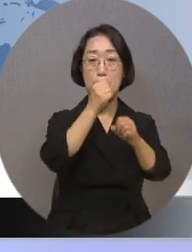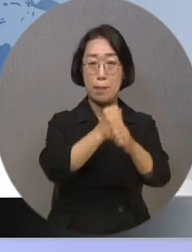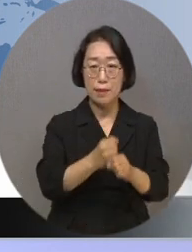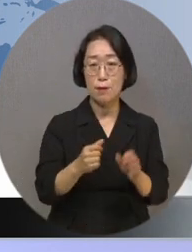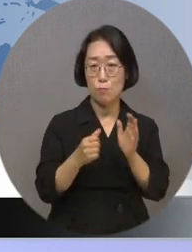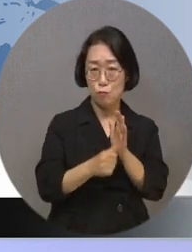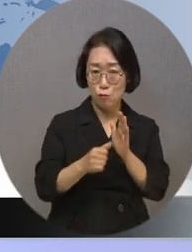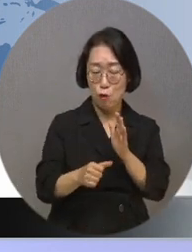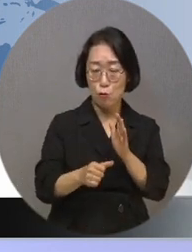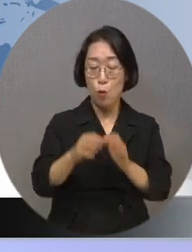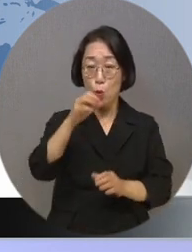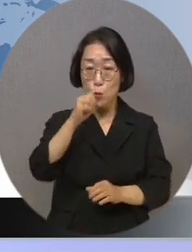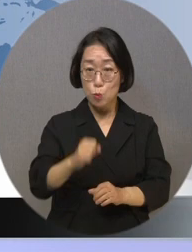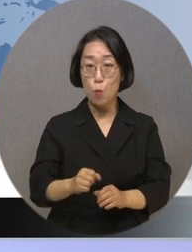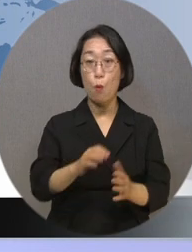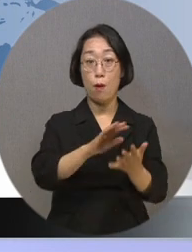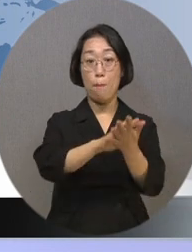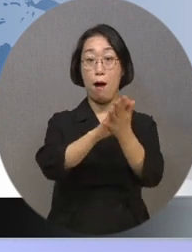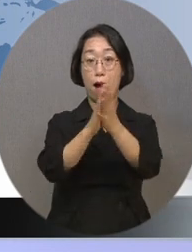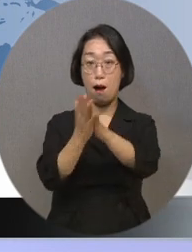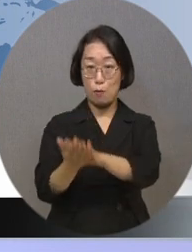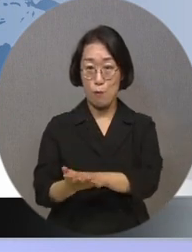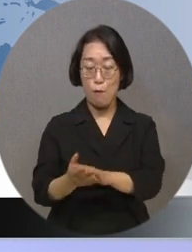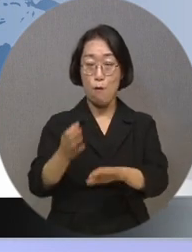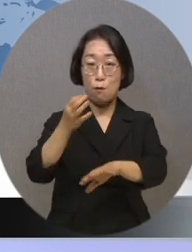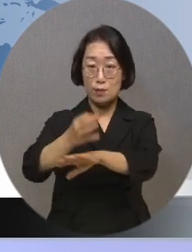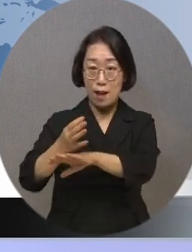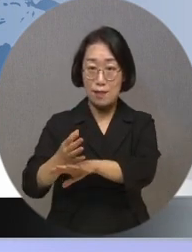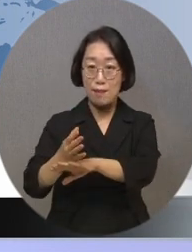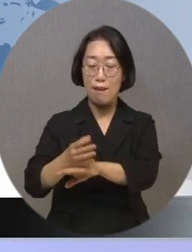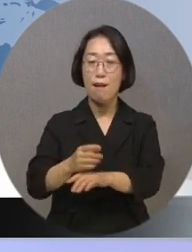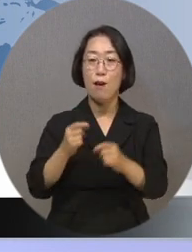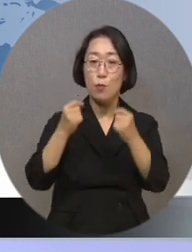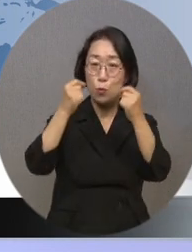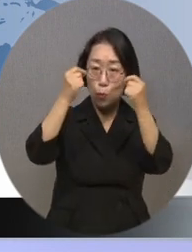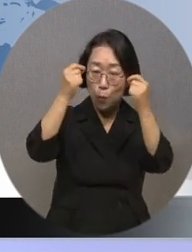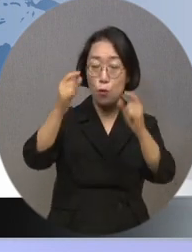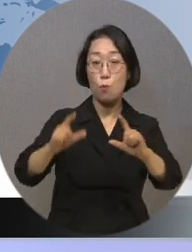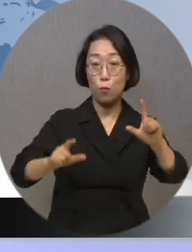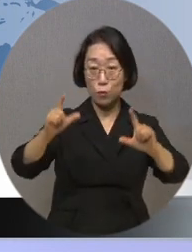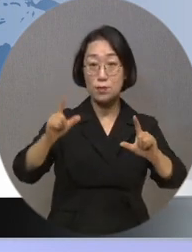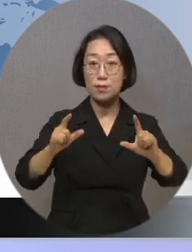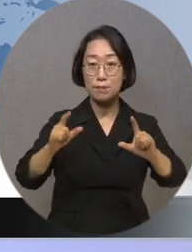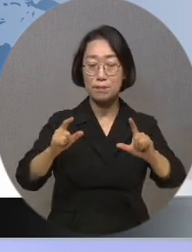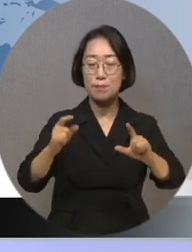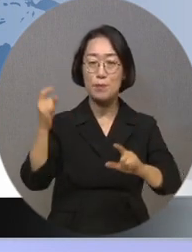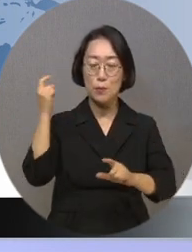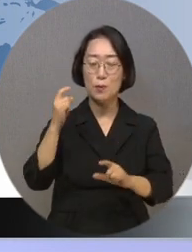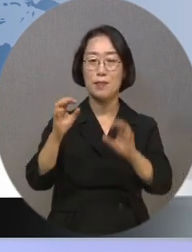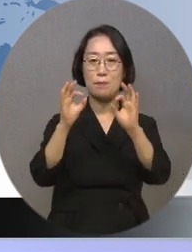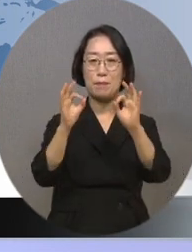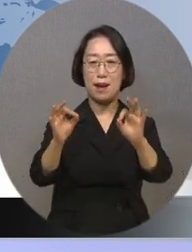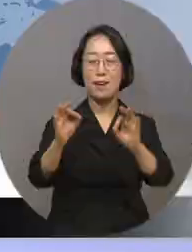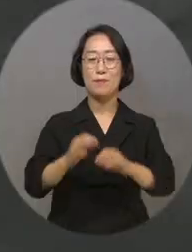높여 소비자들에게 다가가고 인정받을 수 있도록 꾸준히 노력하고 있다는데요. 그 목소리 함께